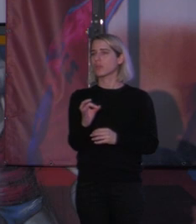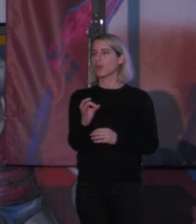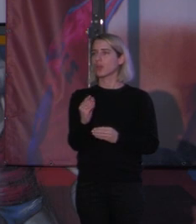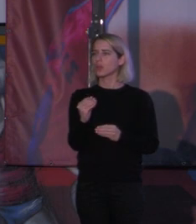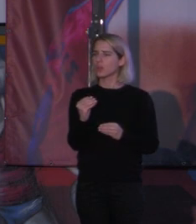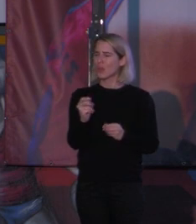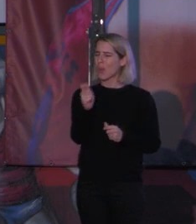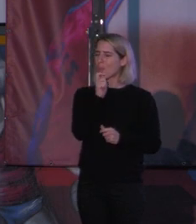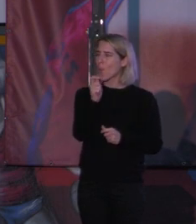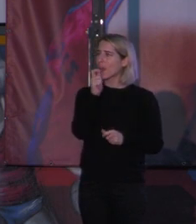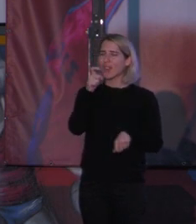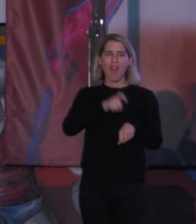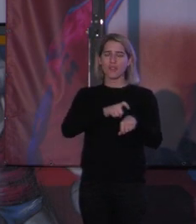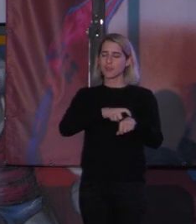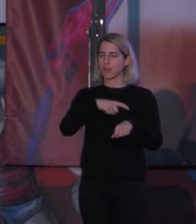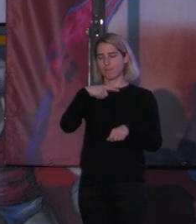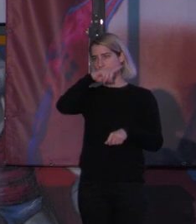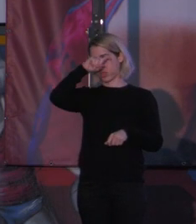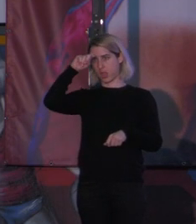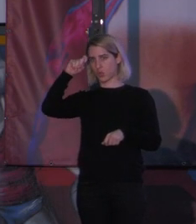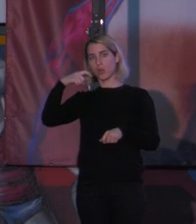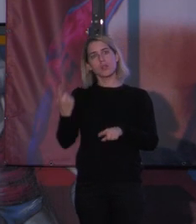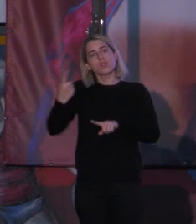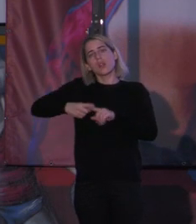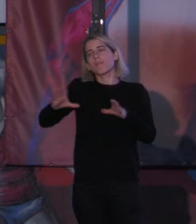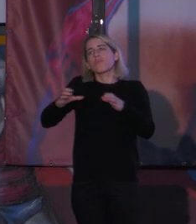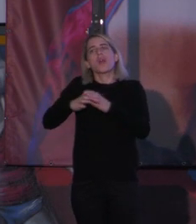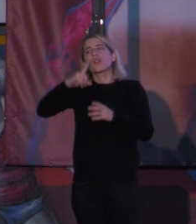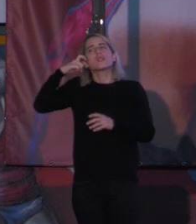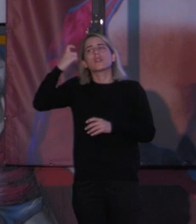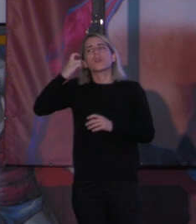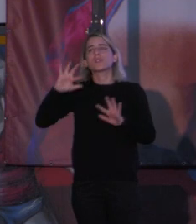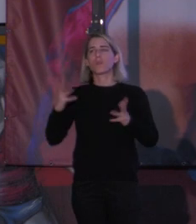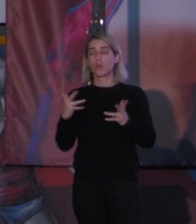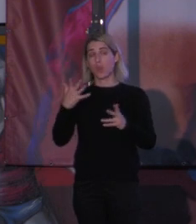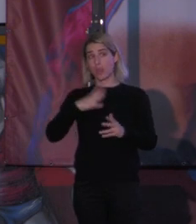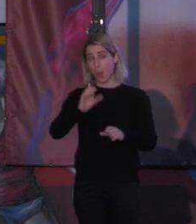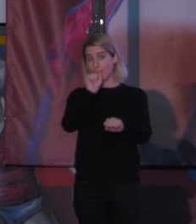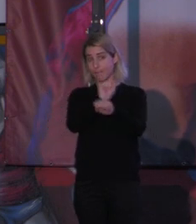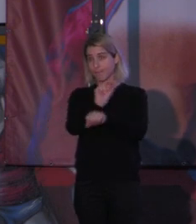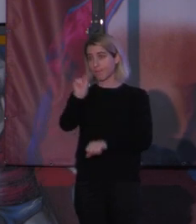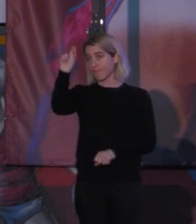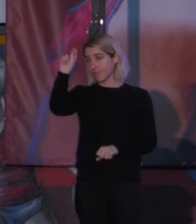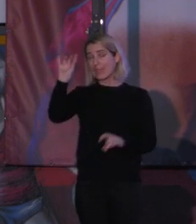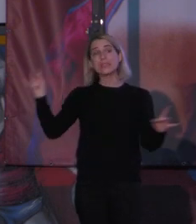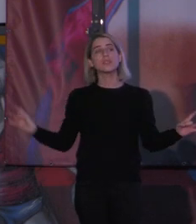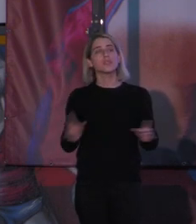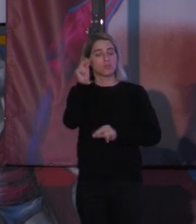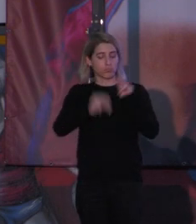ανώμαλη πολιτική πραγματικότητα που βιώνουμε και τον τρόπο που σκεφτόμαστε. Θέλω να δεσμευτώ πως αν μας